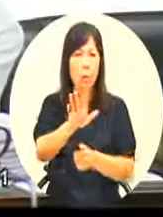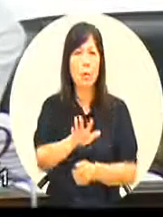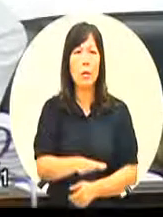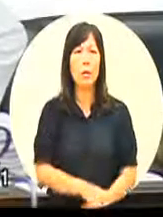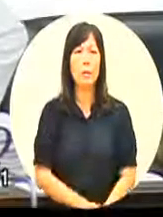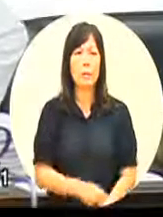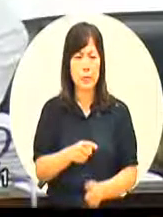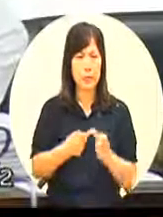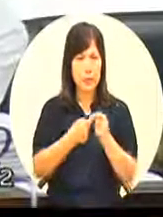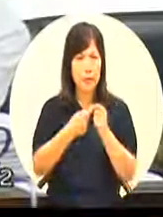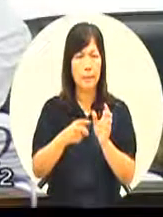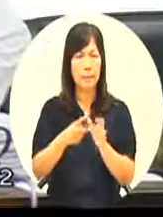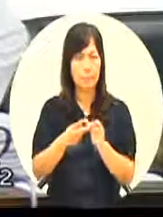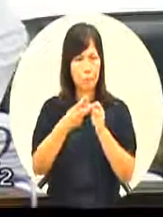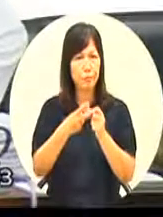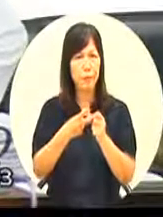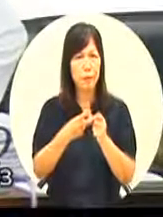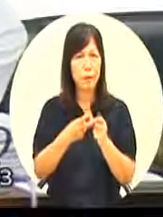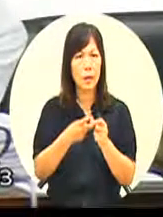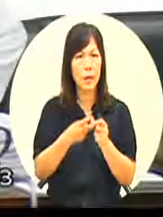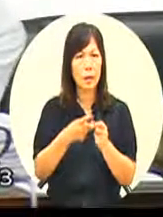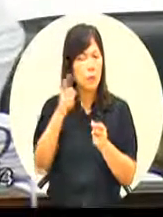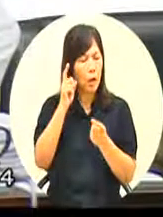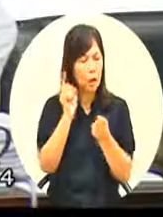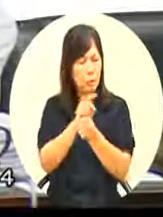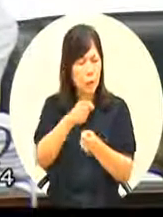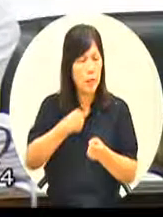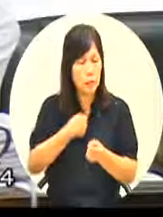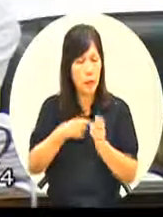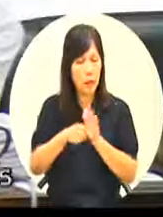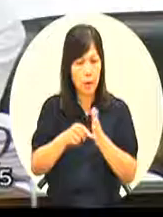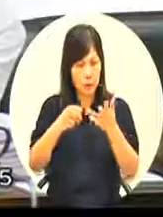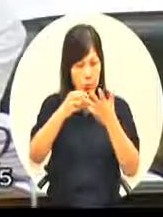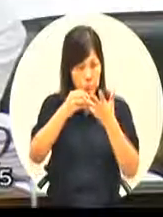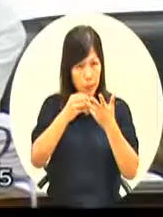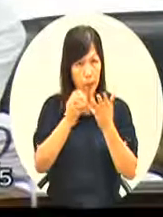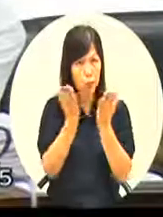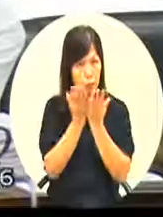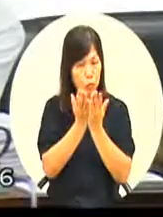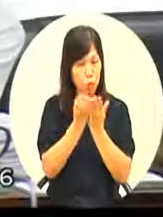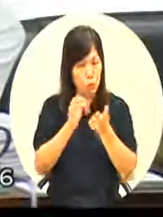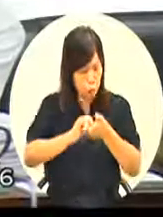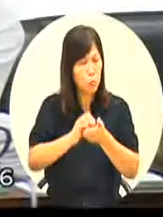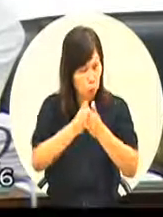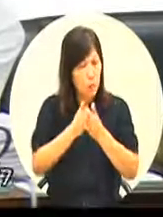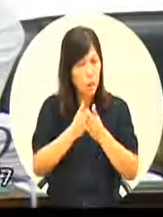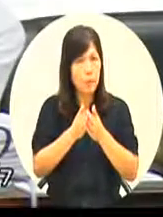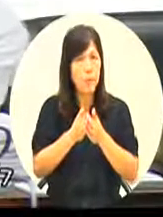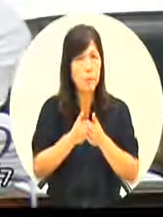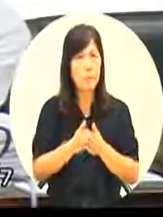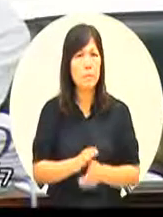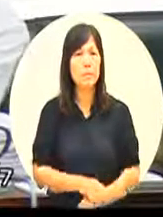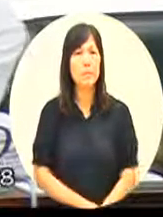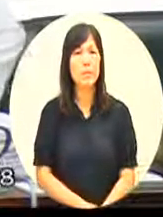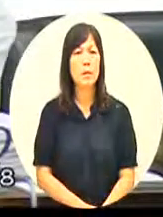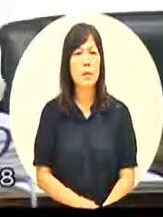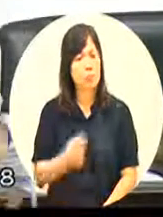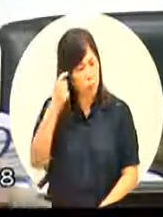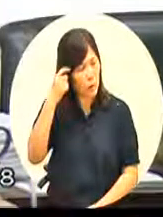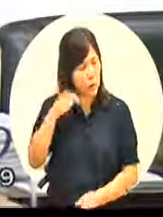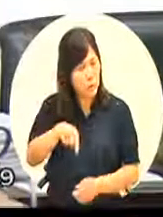这是一点。那第二点想了解的是说，第八堂一定要上吗？好，哦，这个部分我